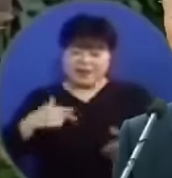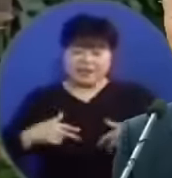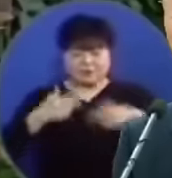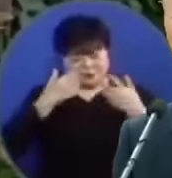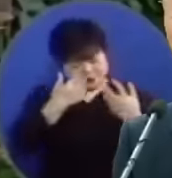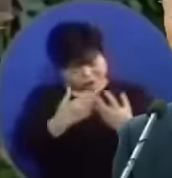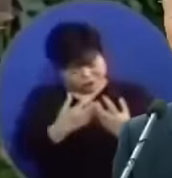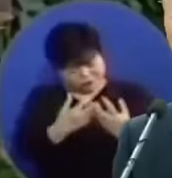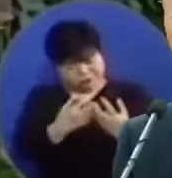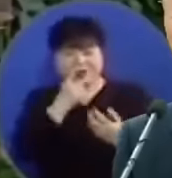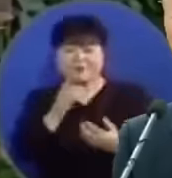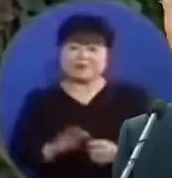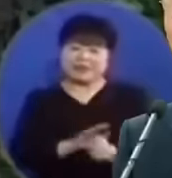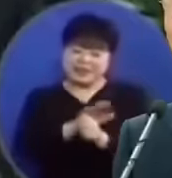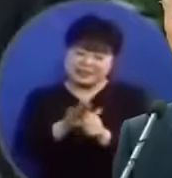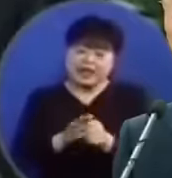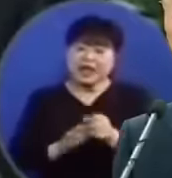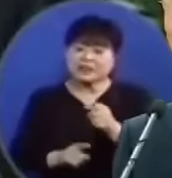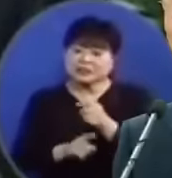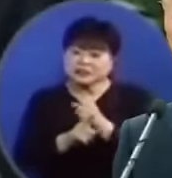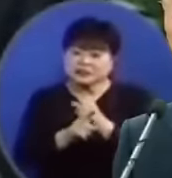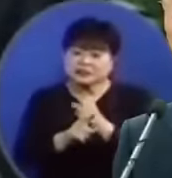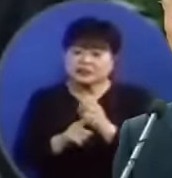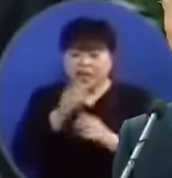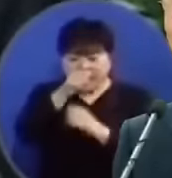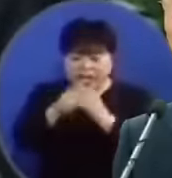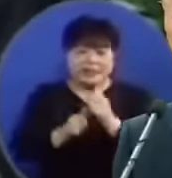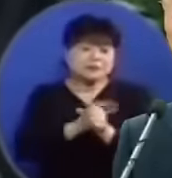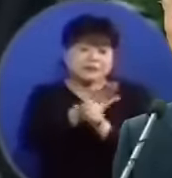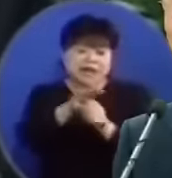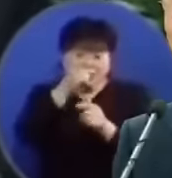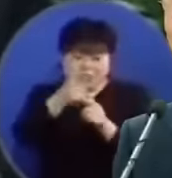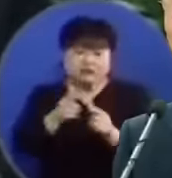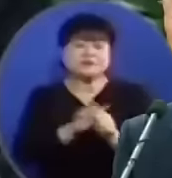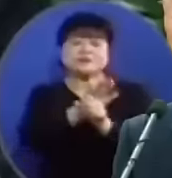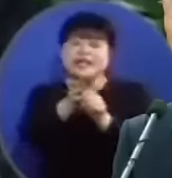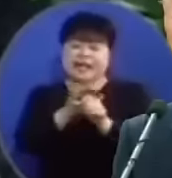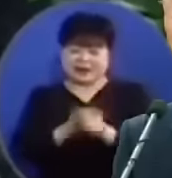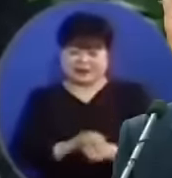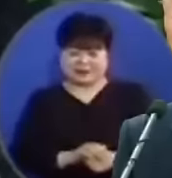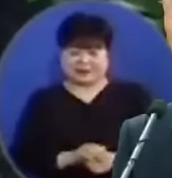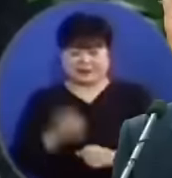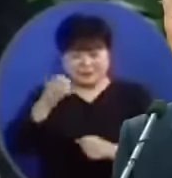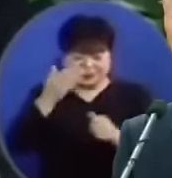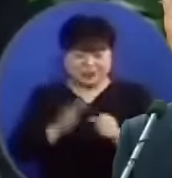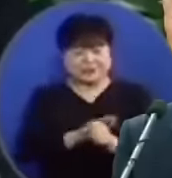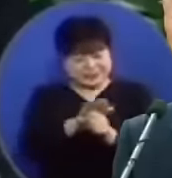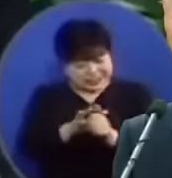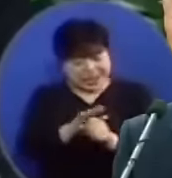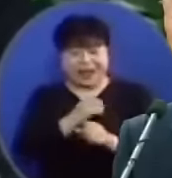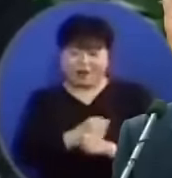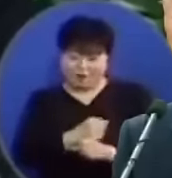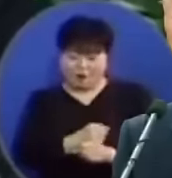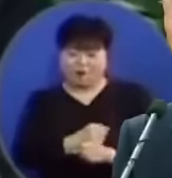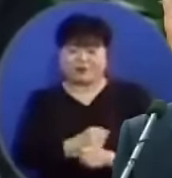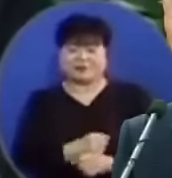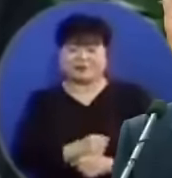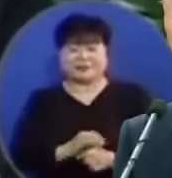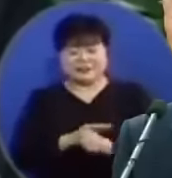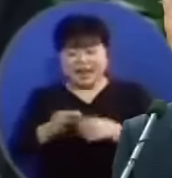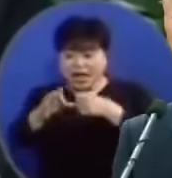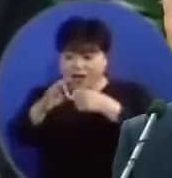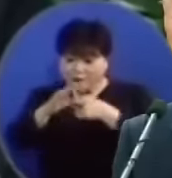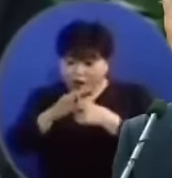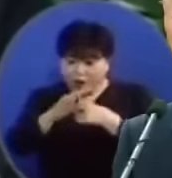것이라네. 사랑한다는 것, 하나님을 사랑하고 예수님을 사랑하고 성령님을 사랑하고 이웃을